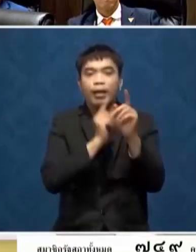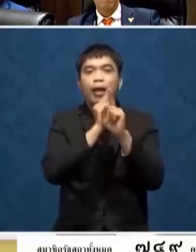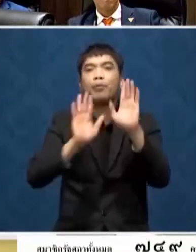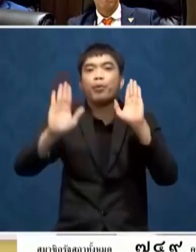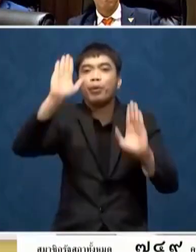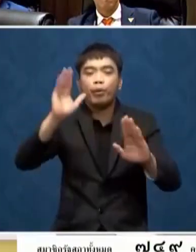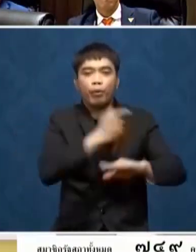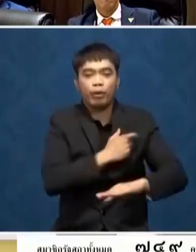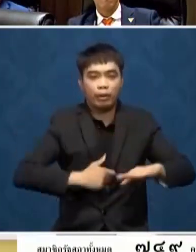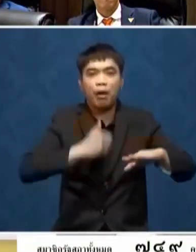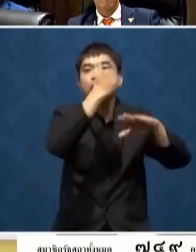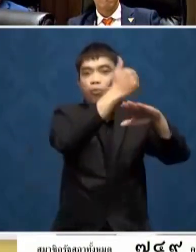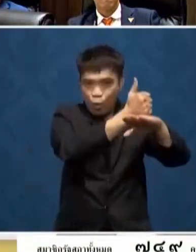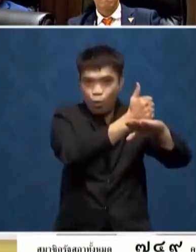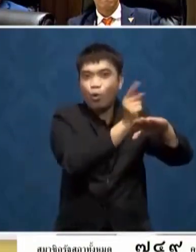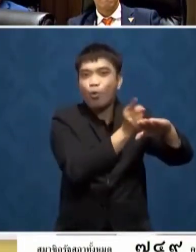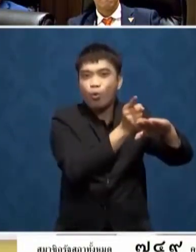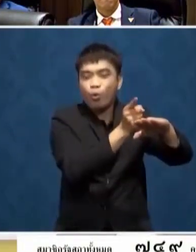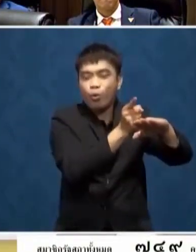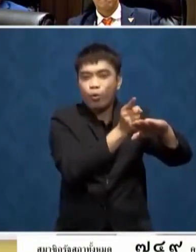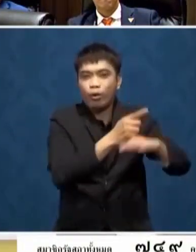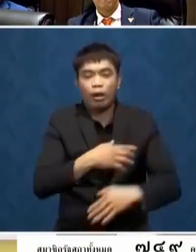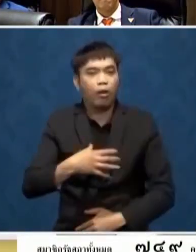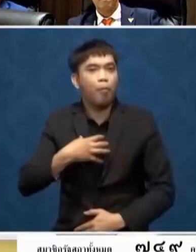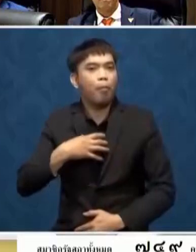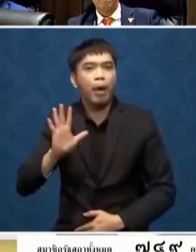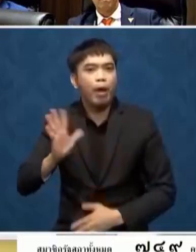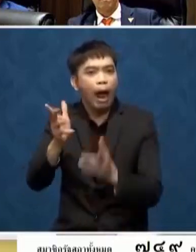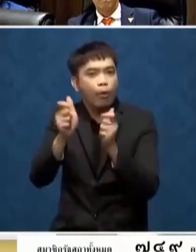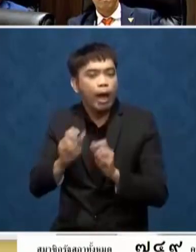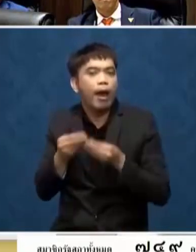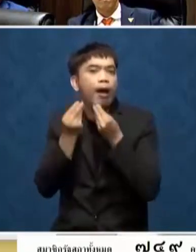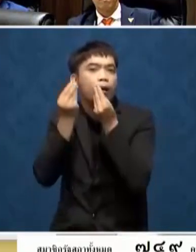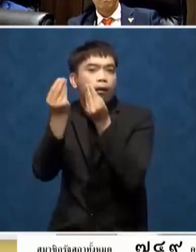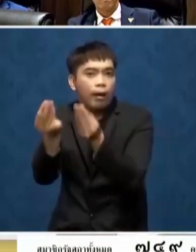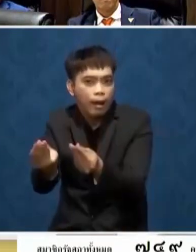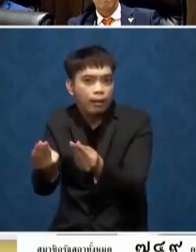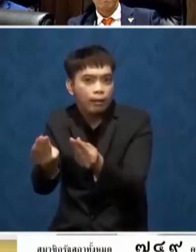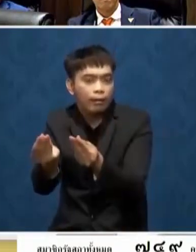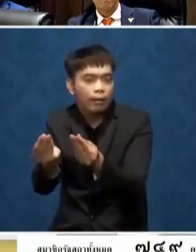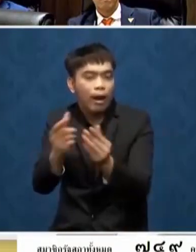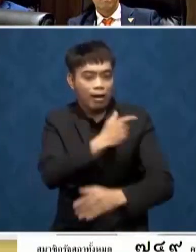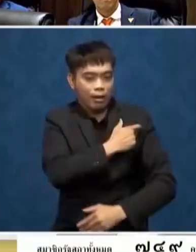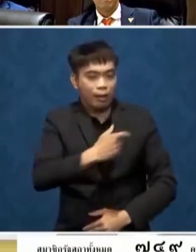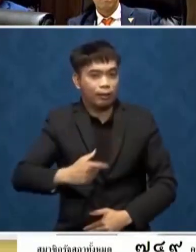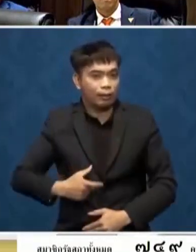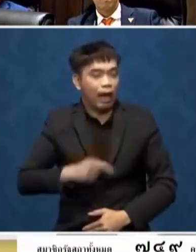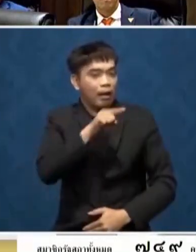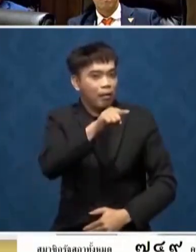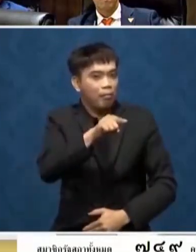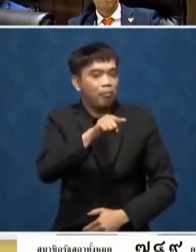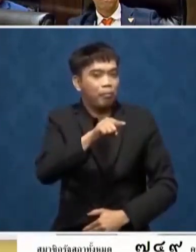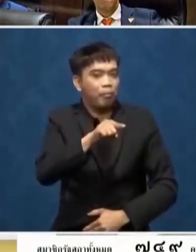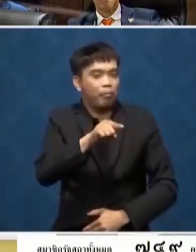พระมหากษัตริย์ทรงเป็นพระประมุขนั้นต้องไม่อนุญาตให้ใครใช้สถาบันพระมหากษัตริย์เป็นเครื่องมือ